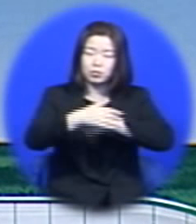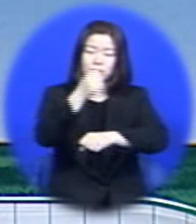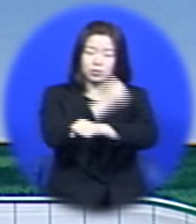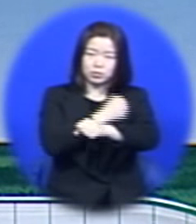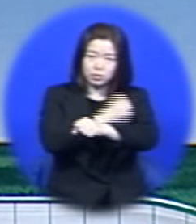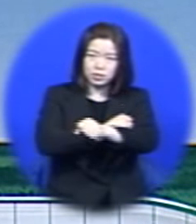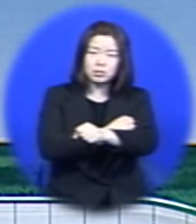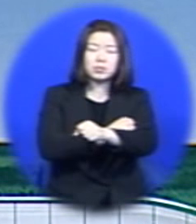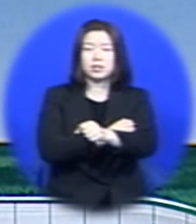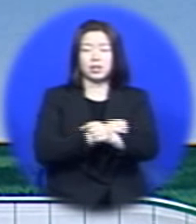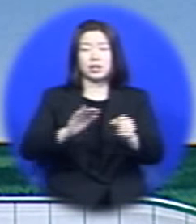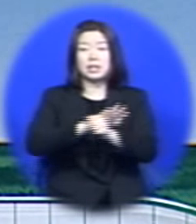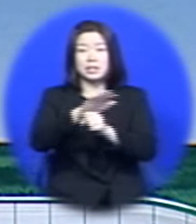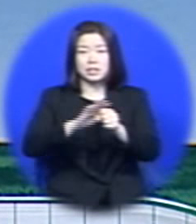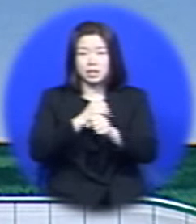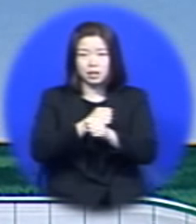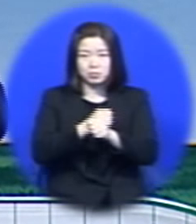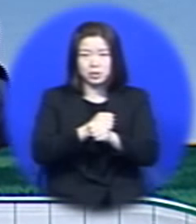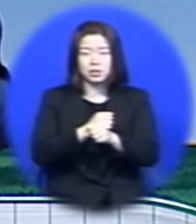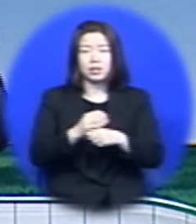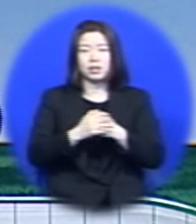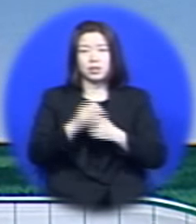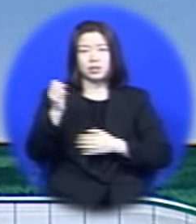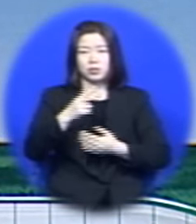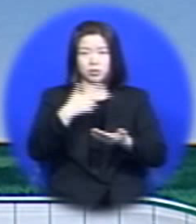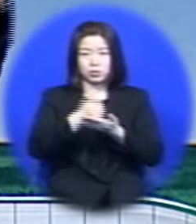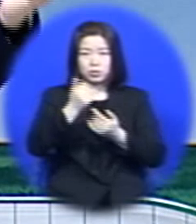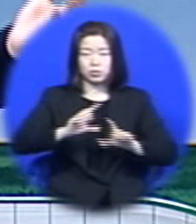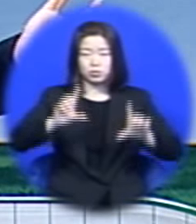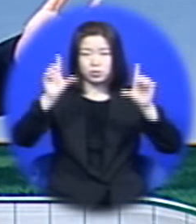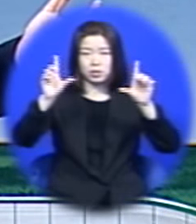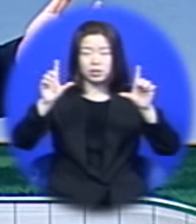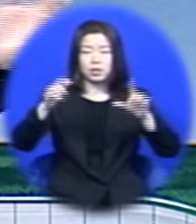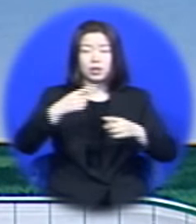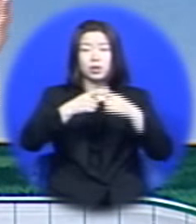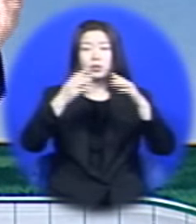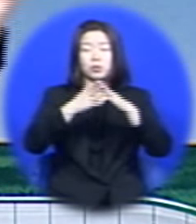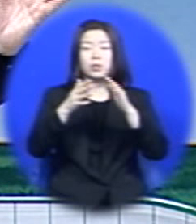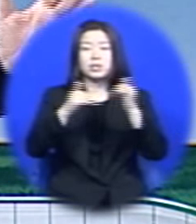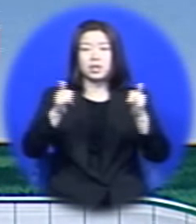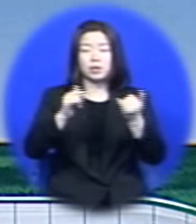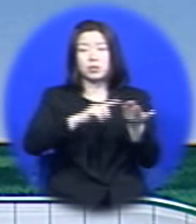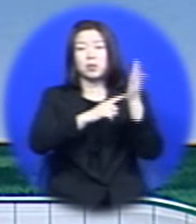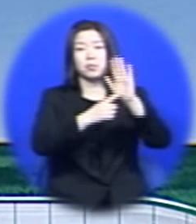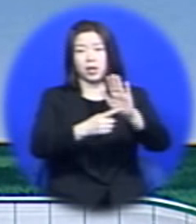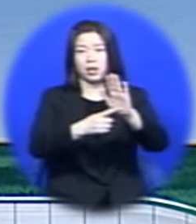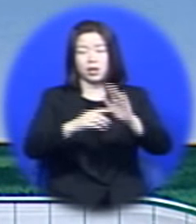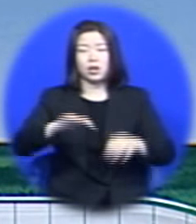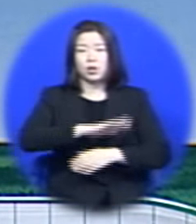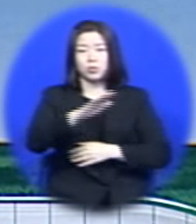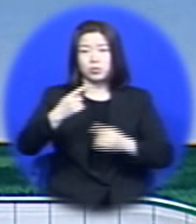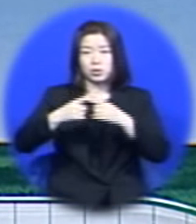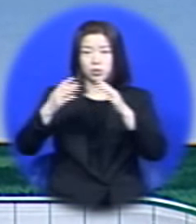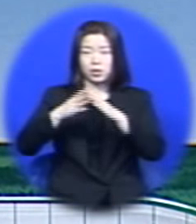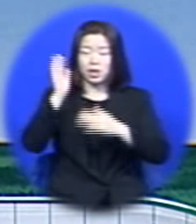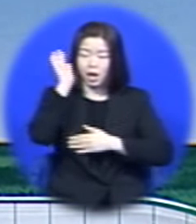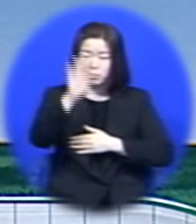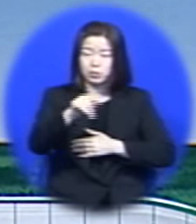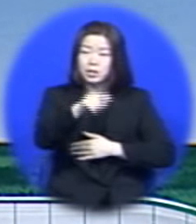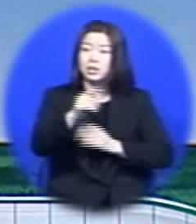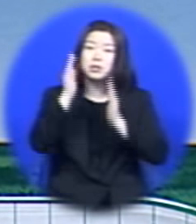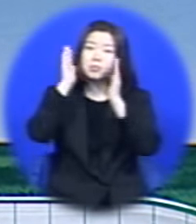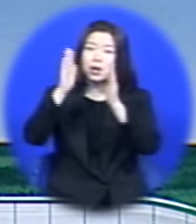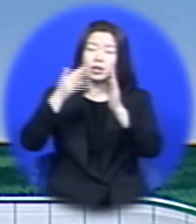사랑합니다. 그리고 주일에 교우들에게 그걸 발표했어요. 우리 교회는 이 방향으로 갈 겁니다.